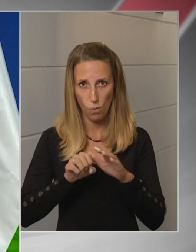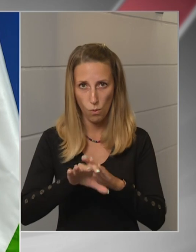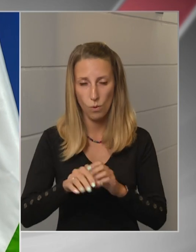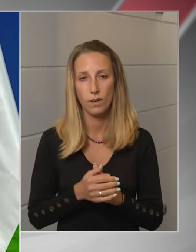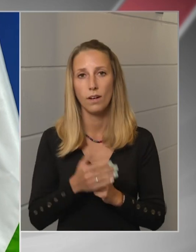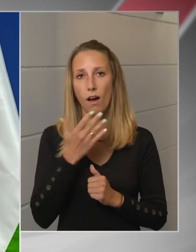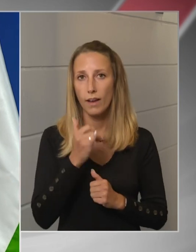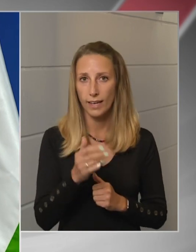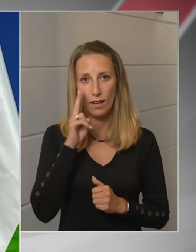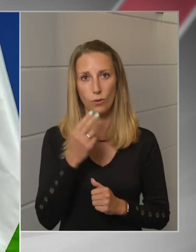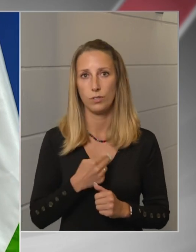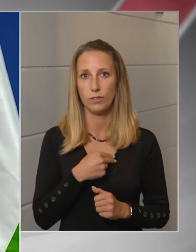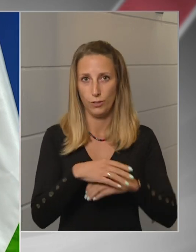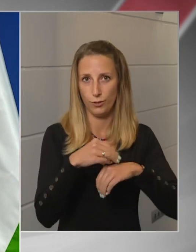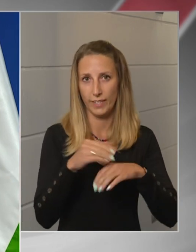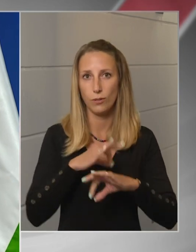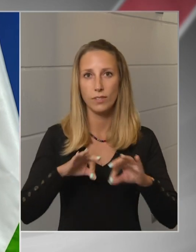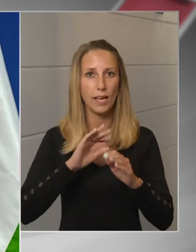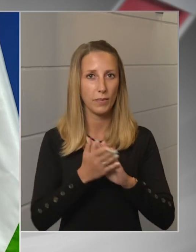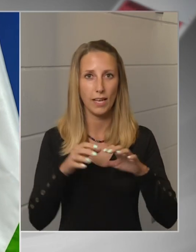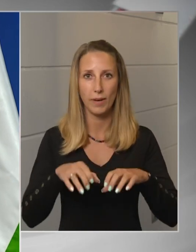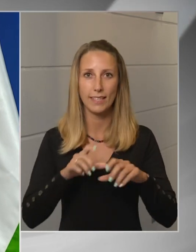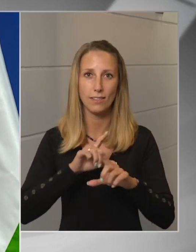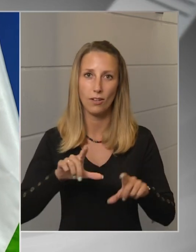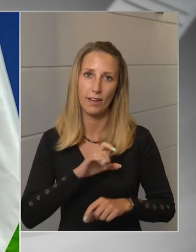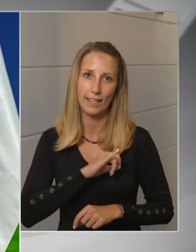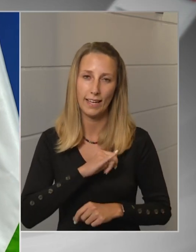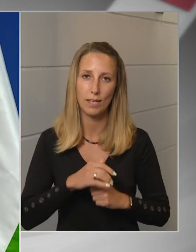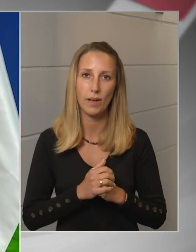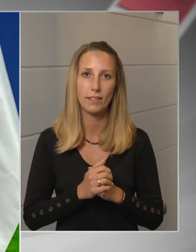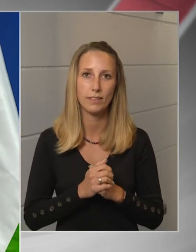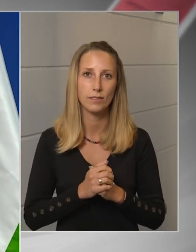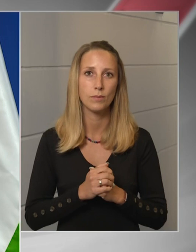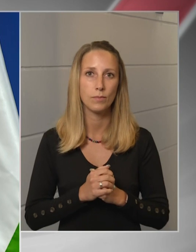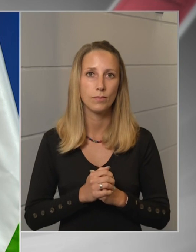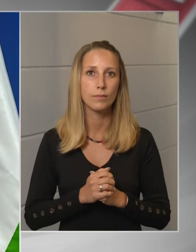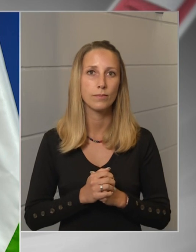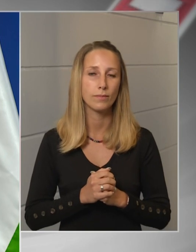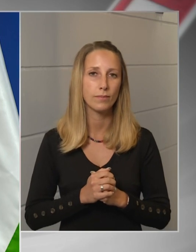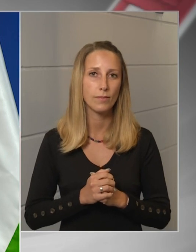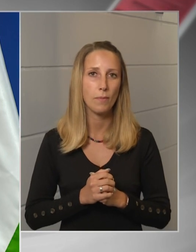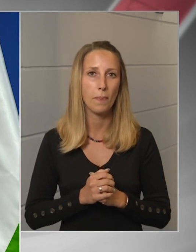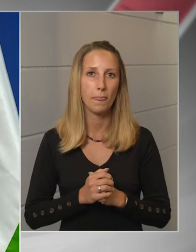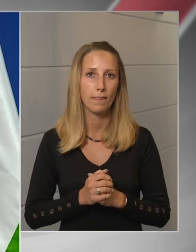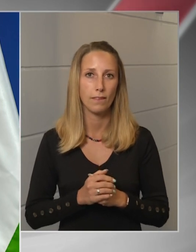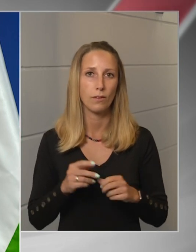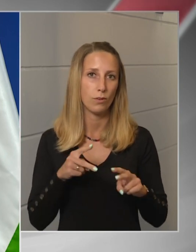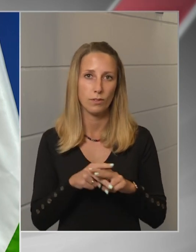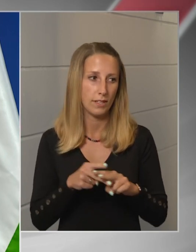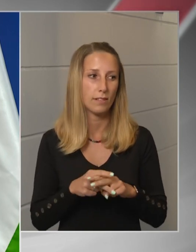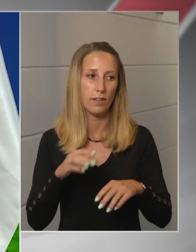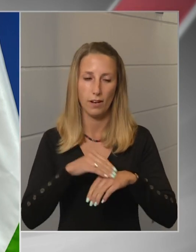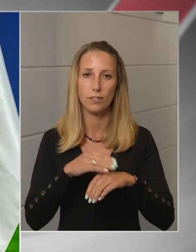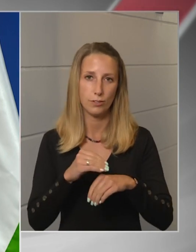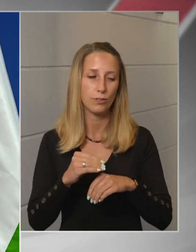mondani, hogy Svédország mindent megtesz annak érdekében, hogy Magyarország ne ratifikálja a svéd-nától csatlakozást, hiszen ez nyilván